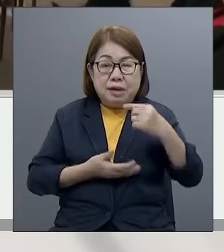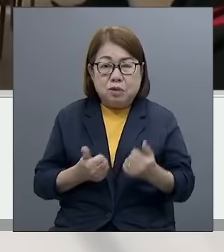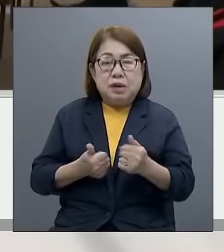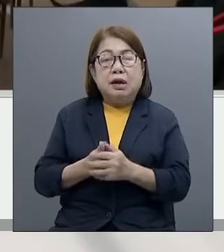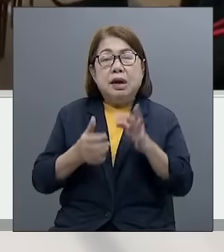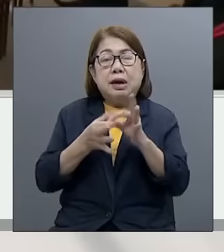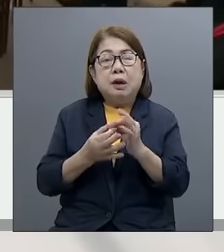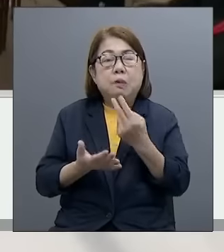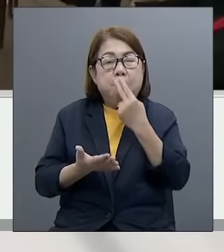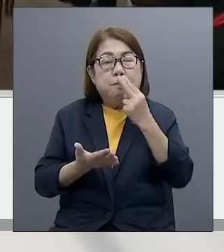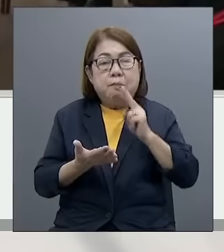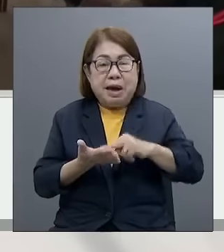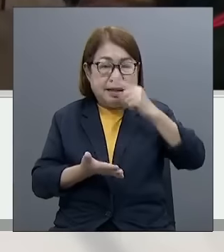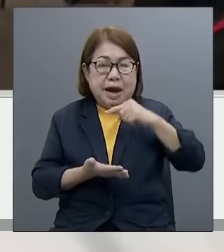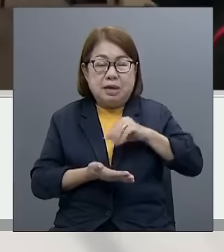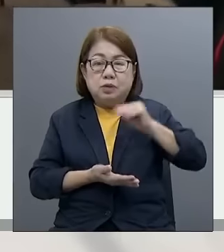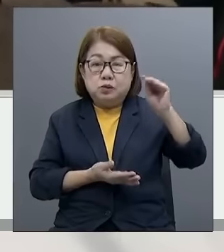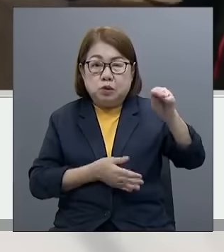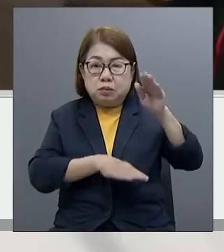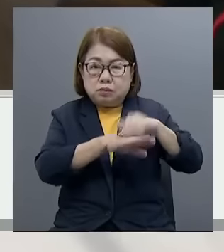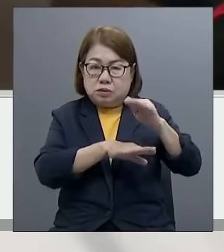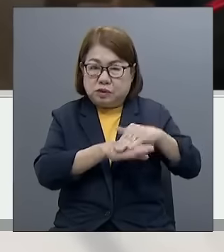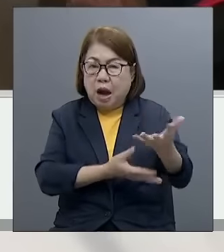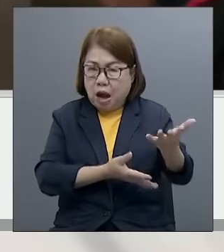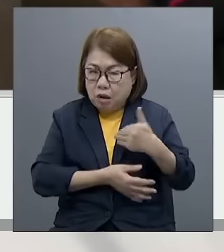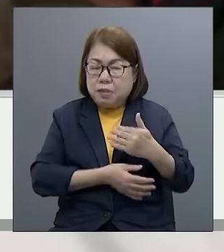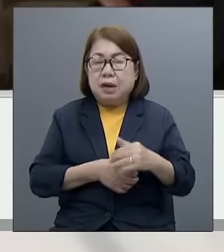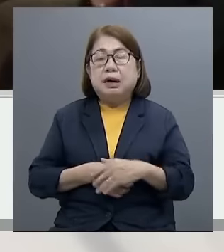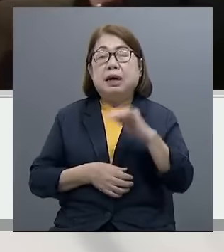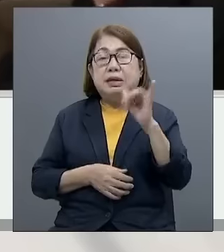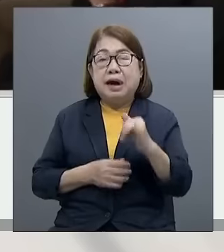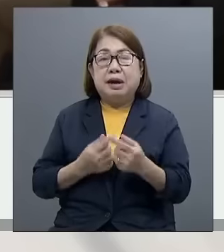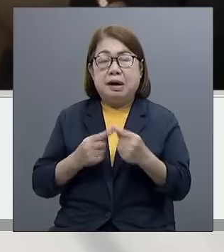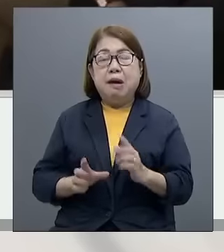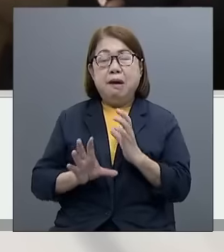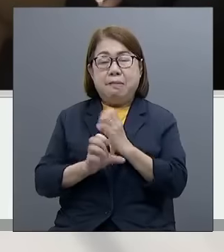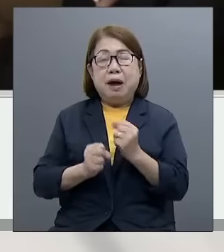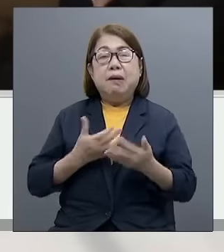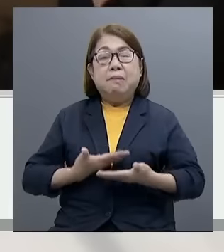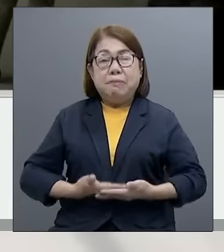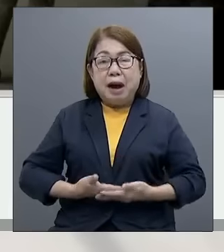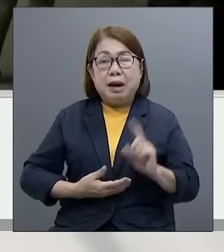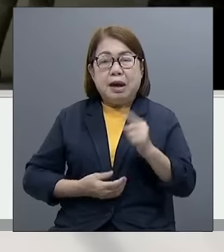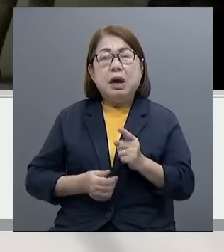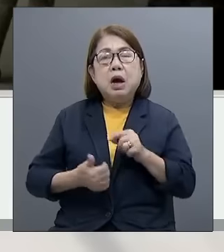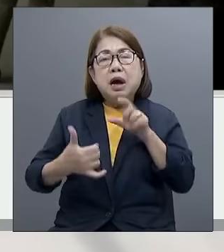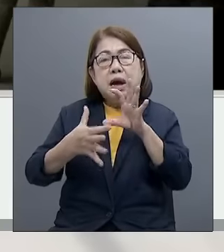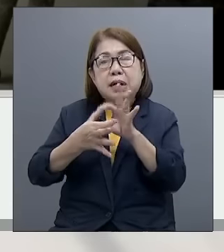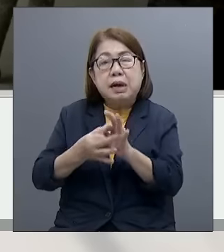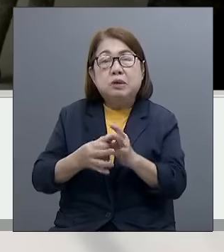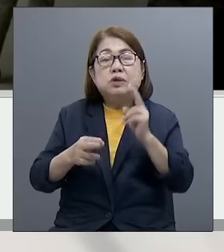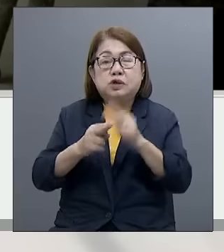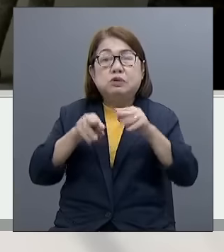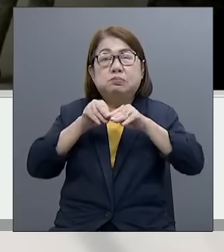หนังสือทวงคืนจากไทยไปนั่นเองค่ะปกติแล้วโกเด้น Boyจะใช้สำหรับการเรียกขานคนที่ประสบความสำเร็จเป็นที่ยอมรับ